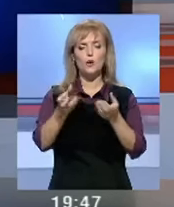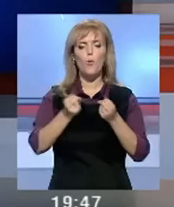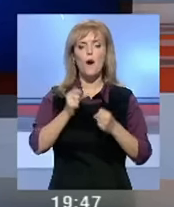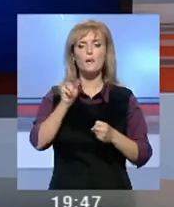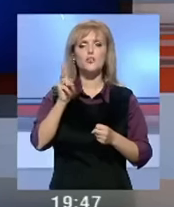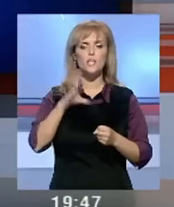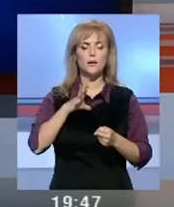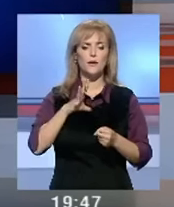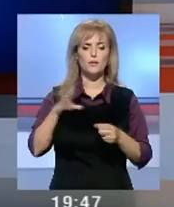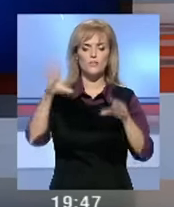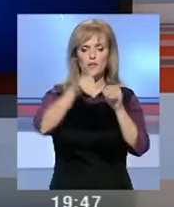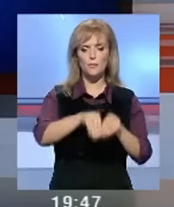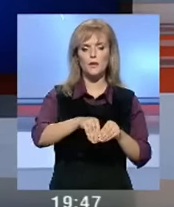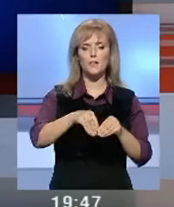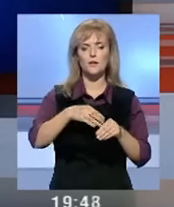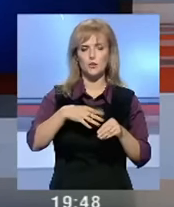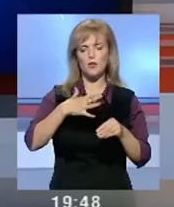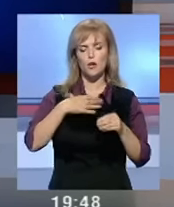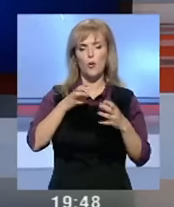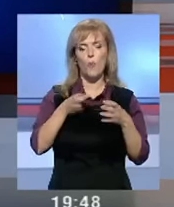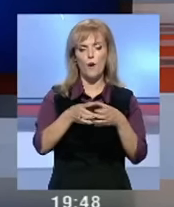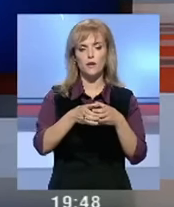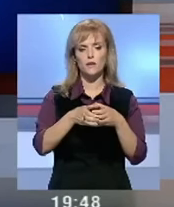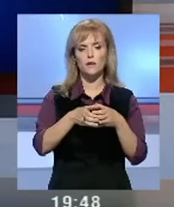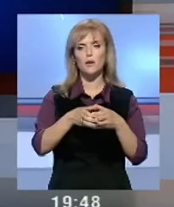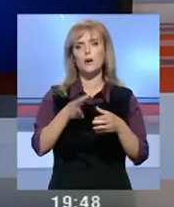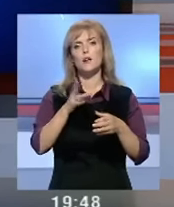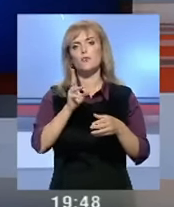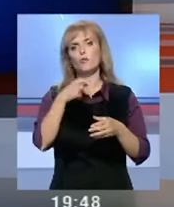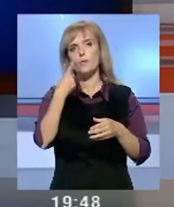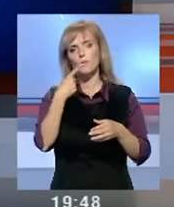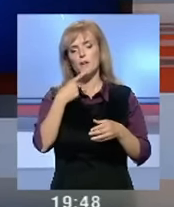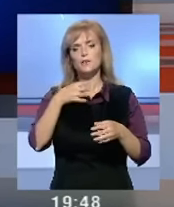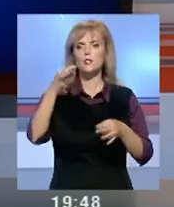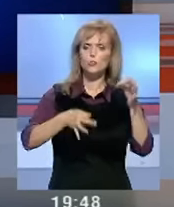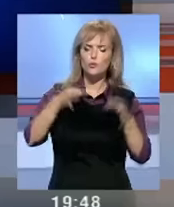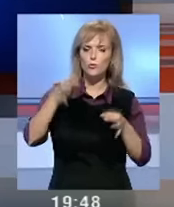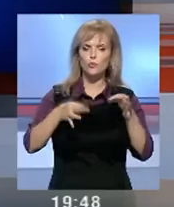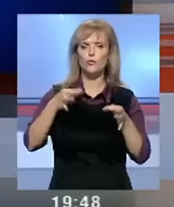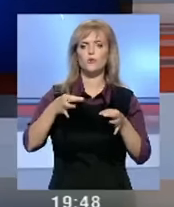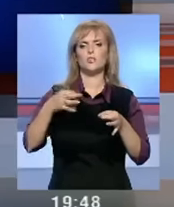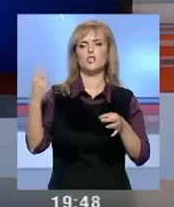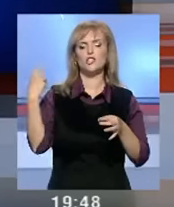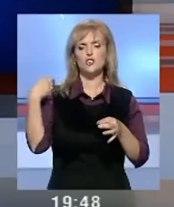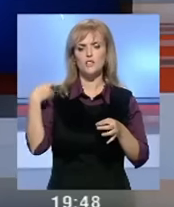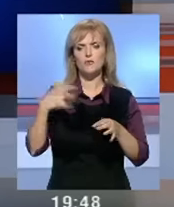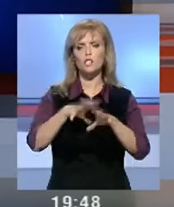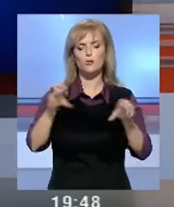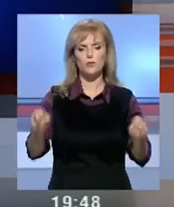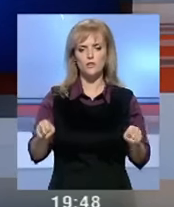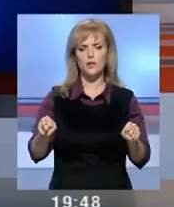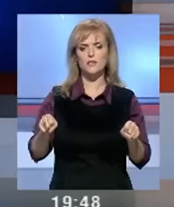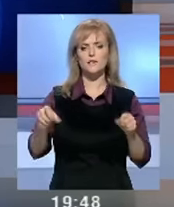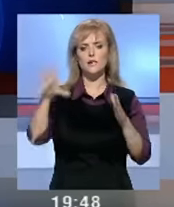de funcția de prim-ministru, dacă vorbim de procurorul general, dacă vorbim de judecători, de șeful autorității